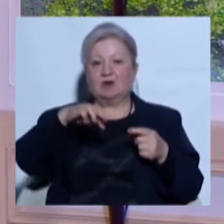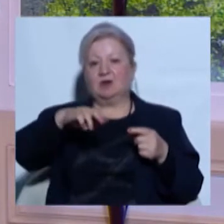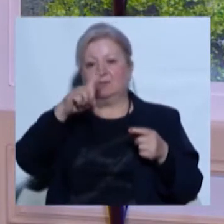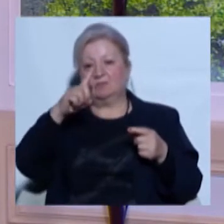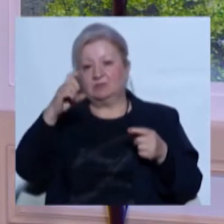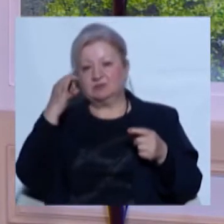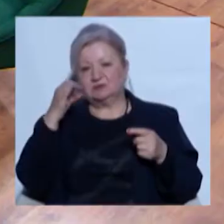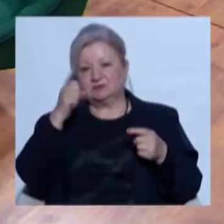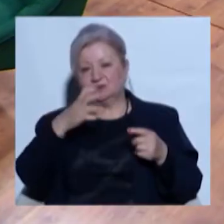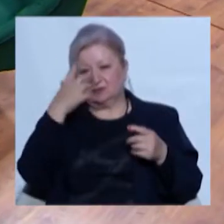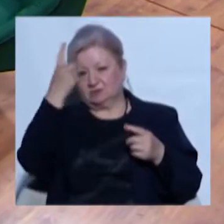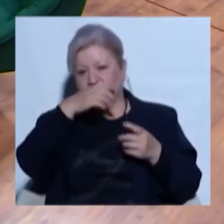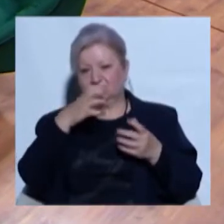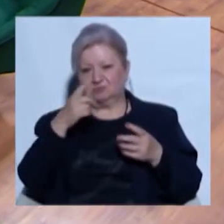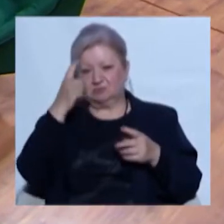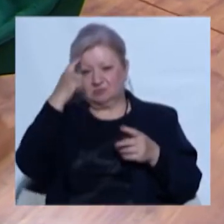რომ